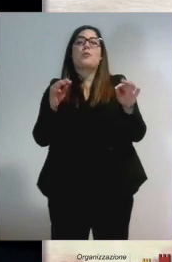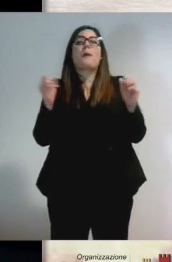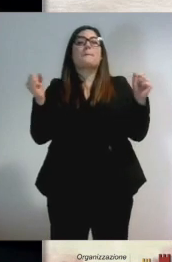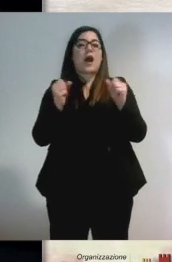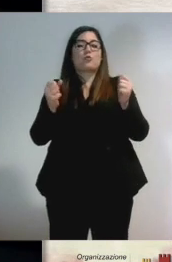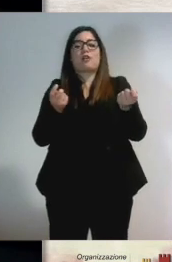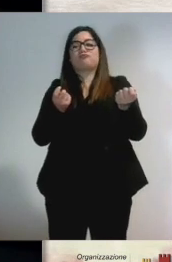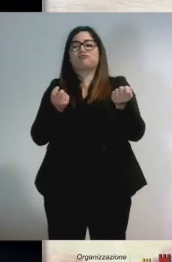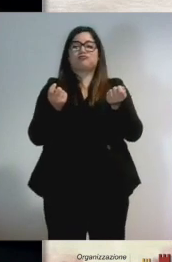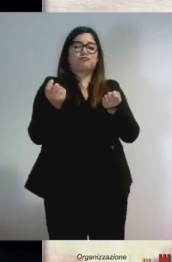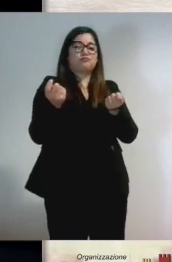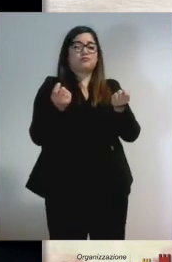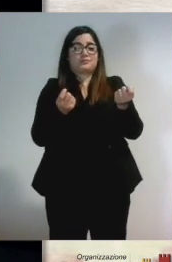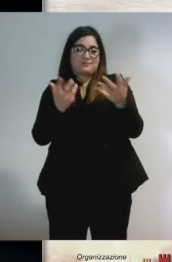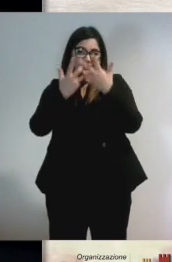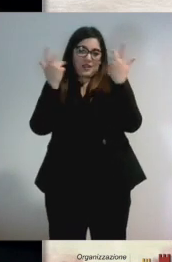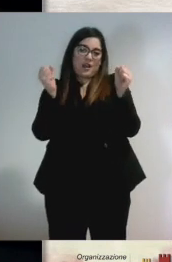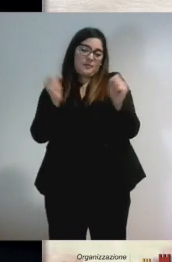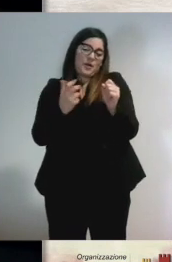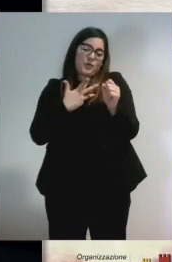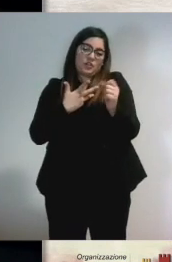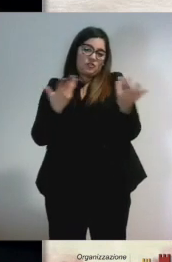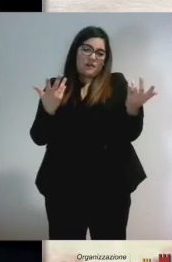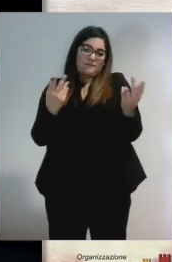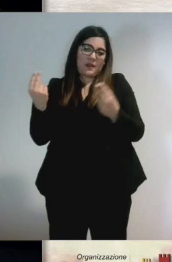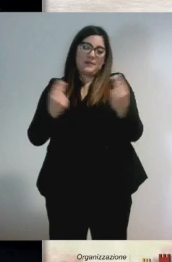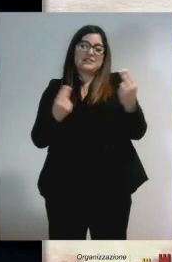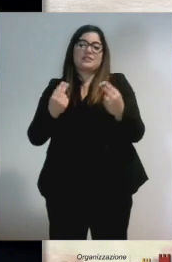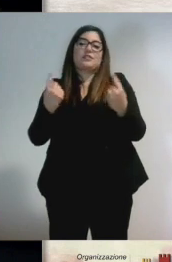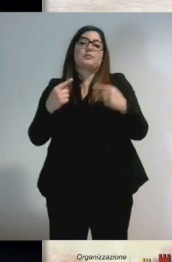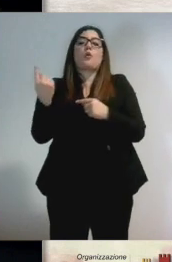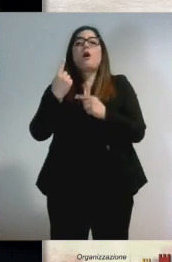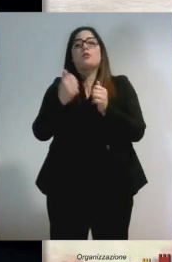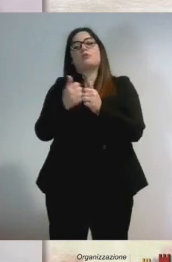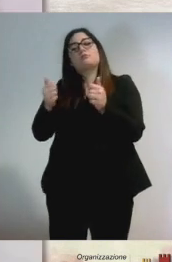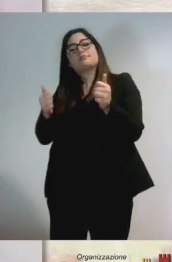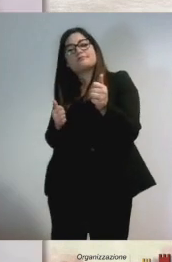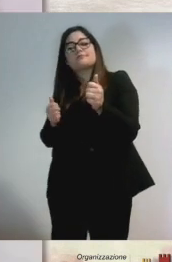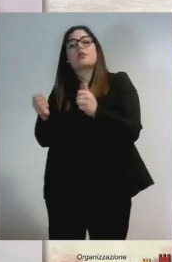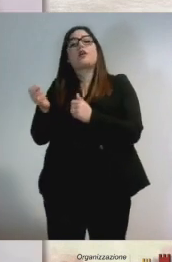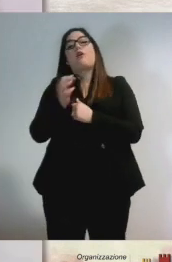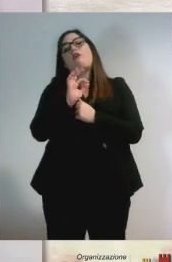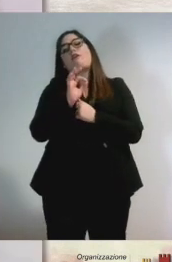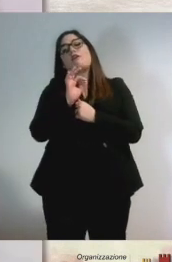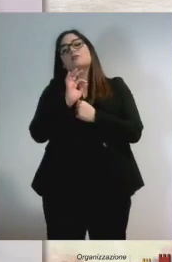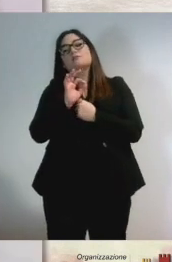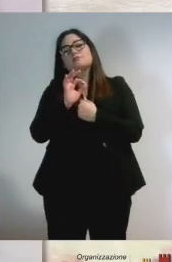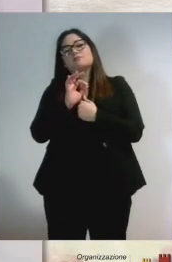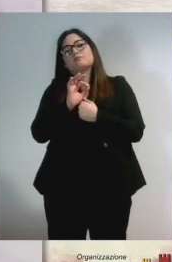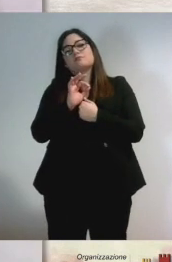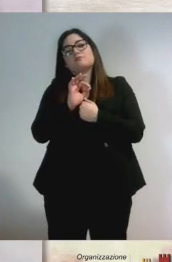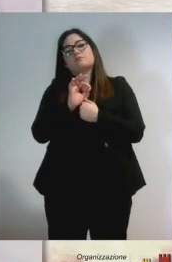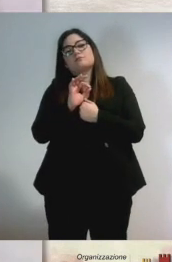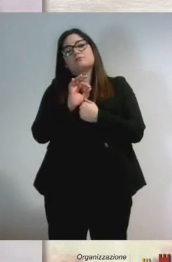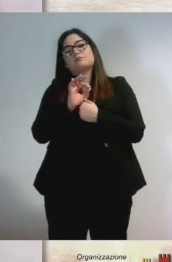attanaglia tutti gli amministratori la paura di lasciare indietro qualcuno la paura di non